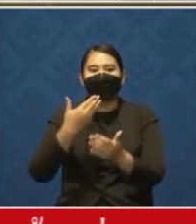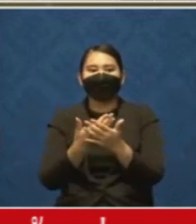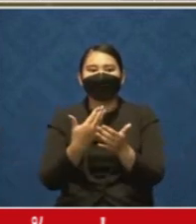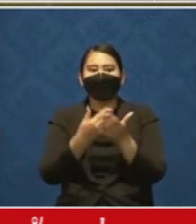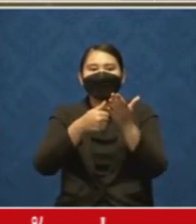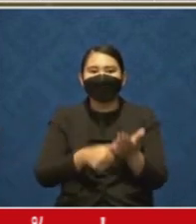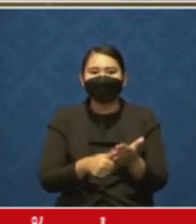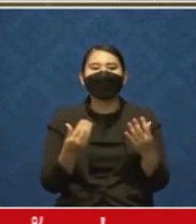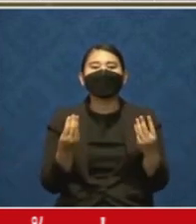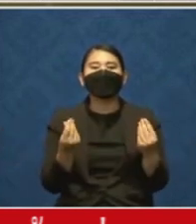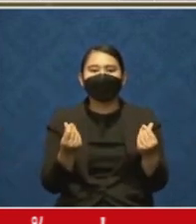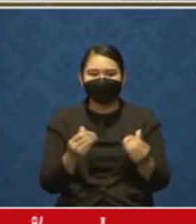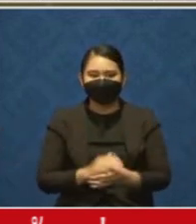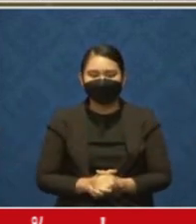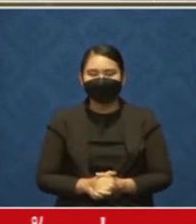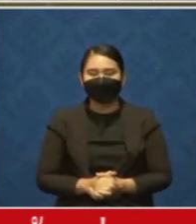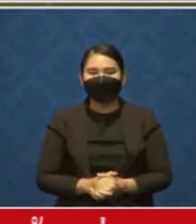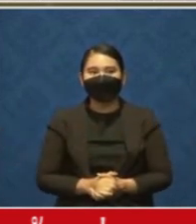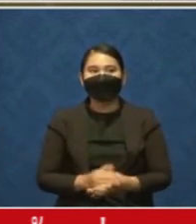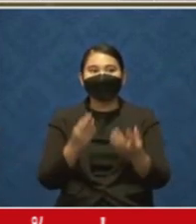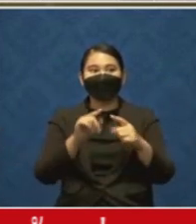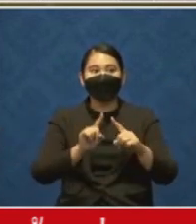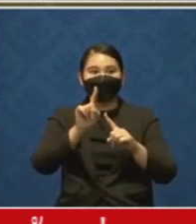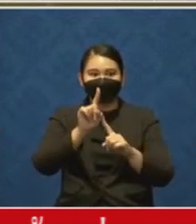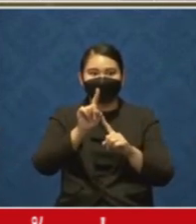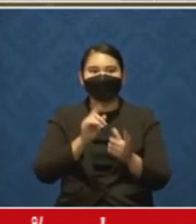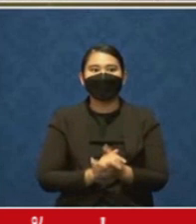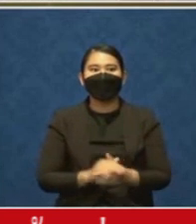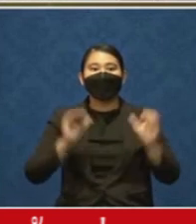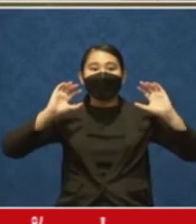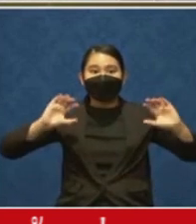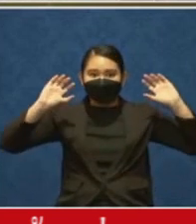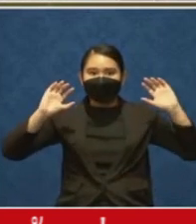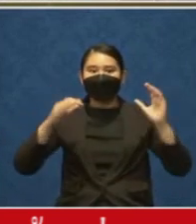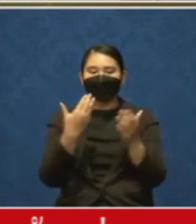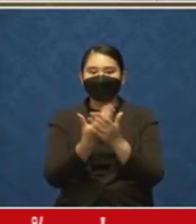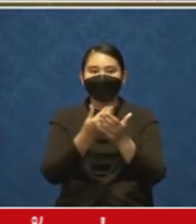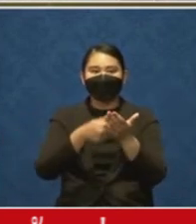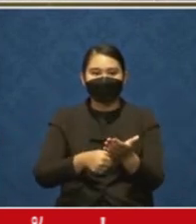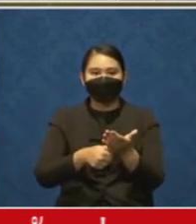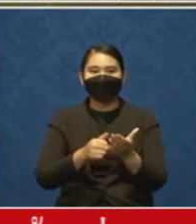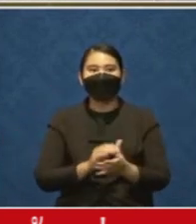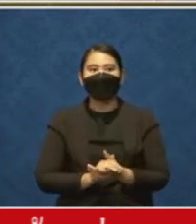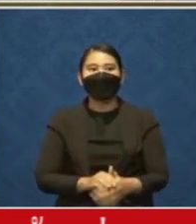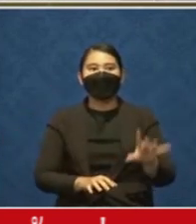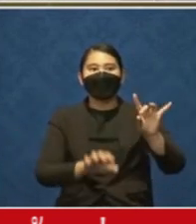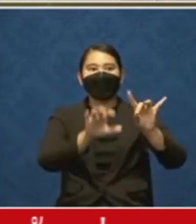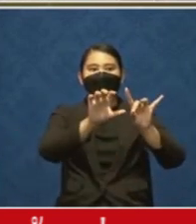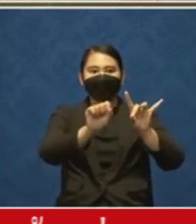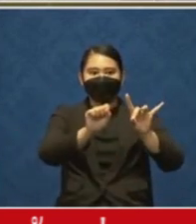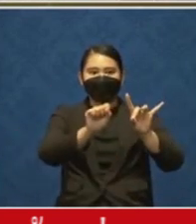ป็นหนี้มากมายขนาดไหนครับ1ครับท่านประธานครับหนี้รัฐบาลเนี่ย